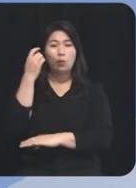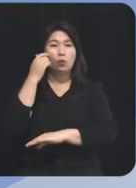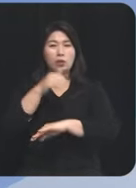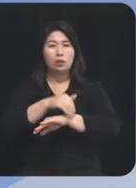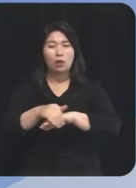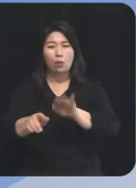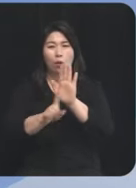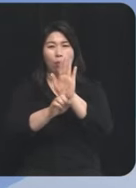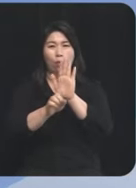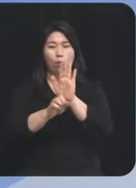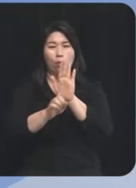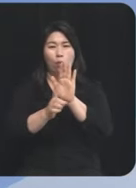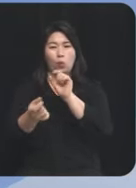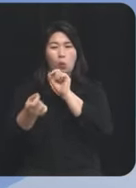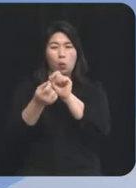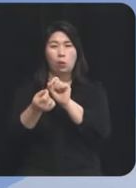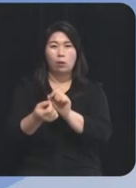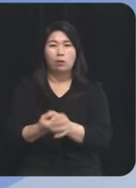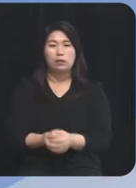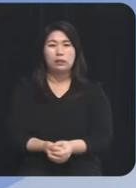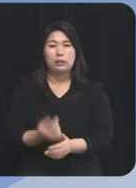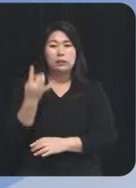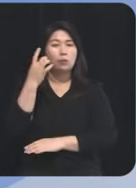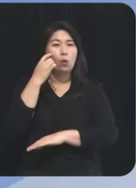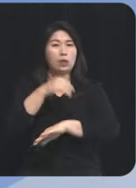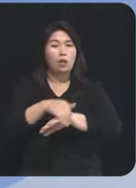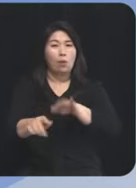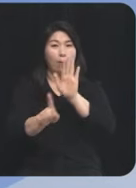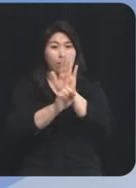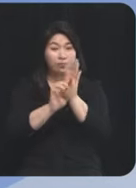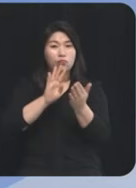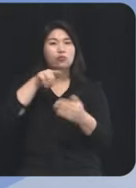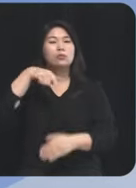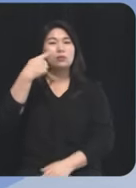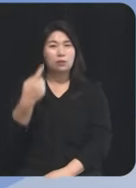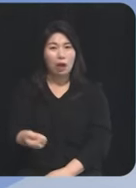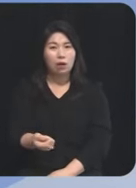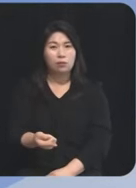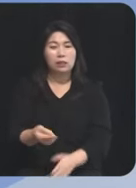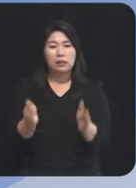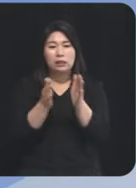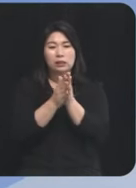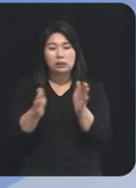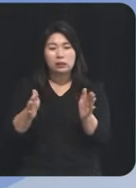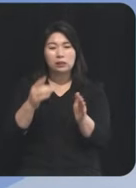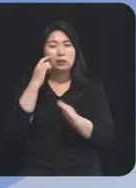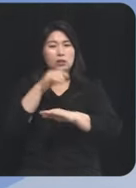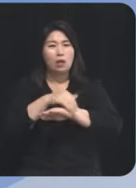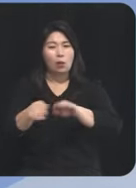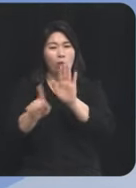고시가 눈앞에 목전에 다다랐습니다. 기본계획 고시가 이루어지게 되면 실시계획 고시를 위한